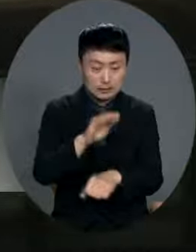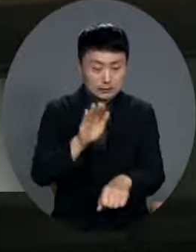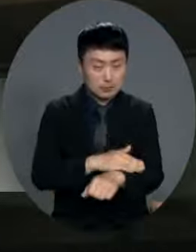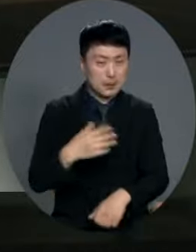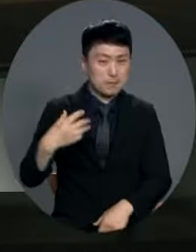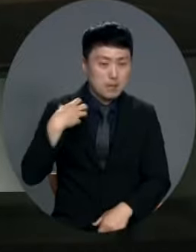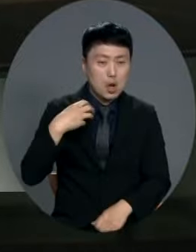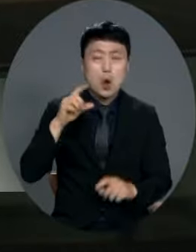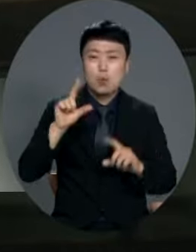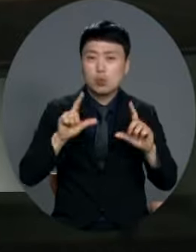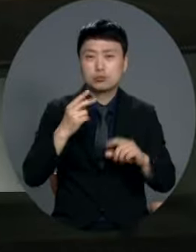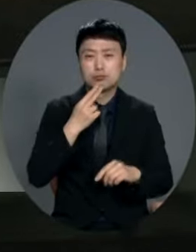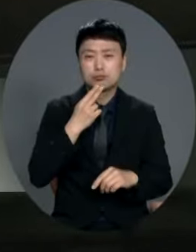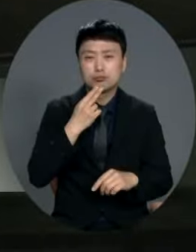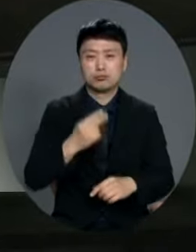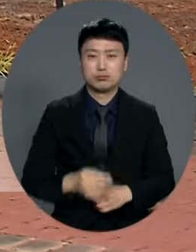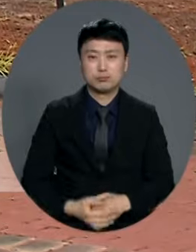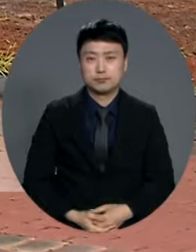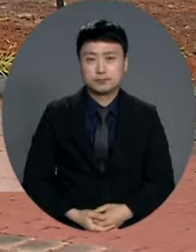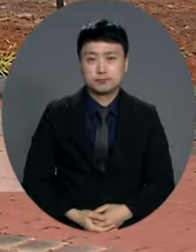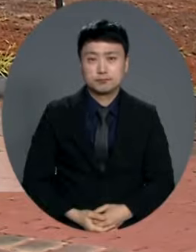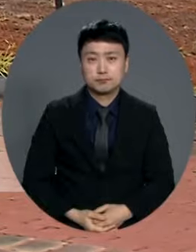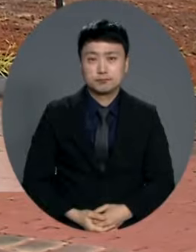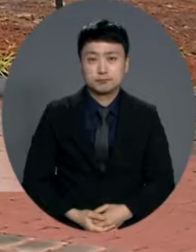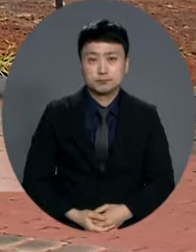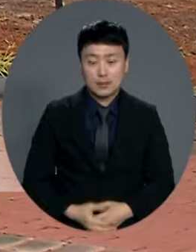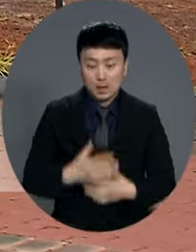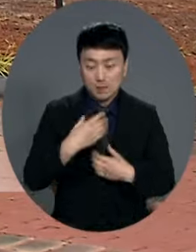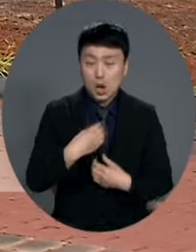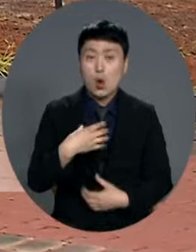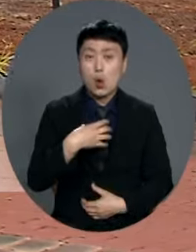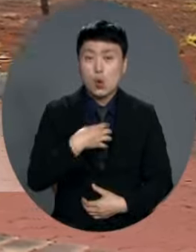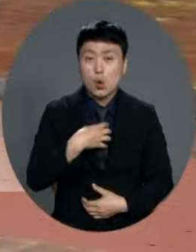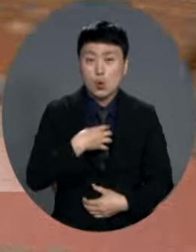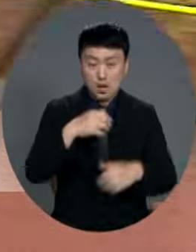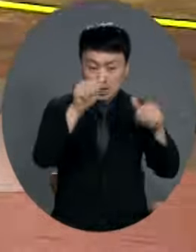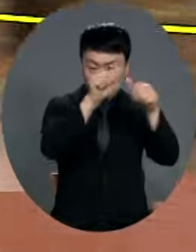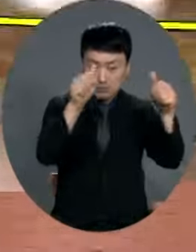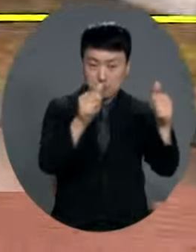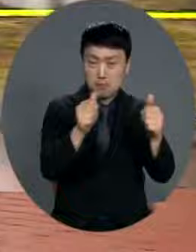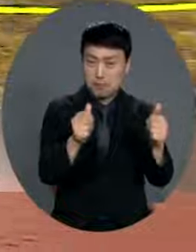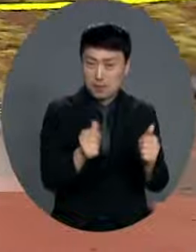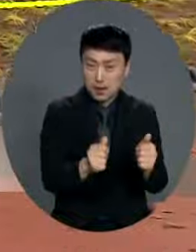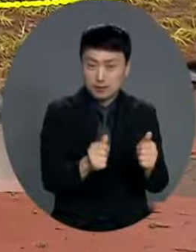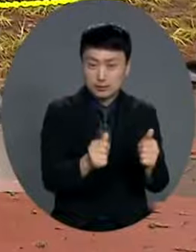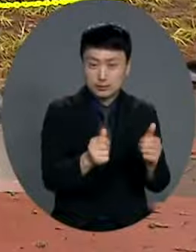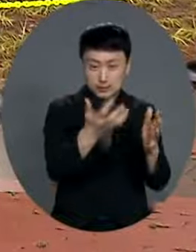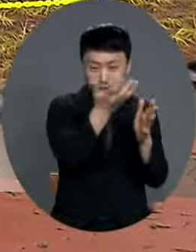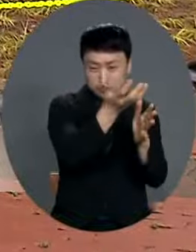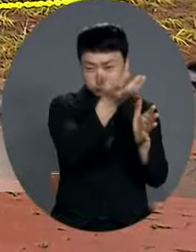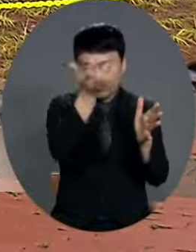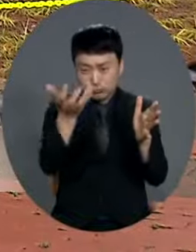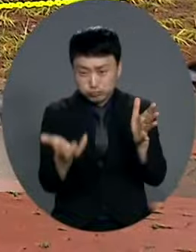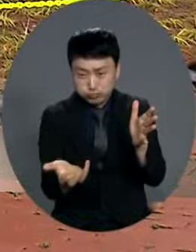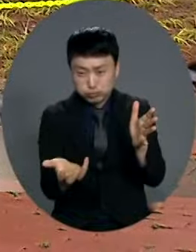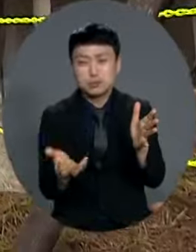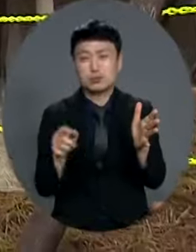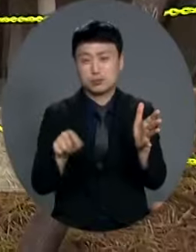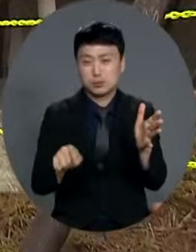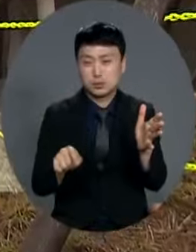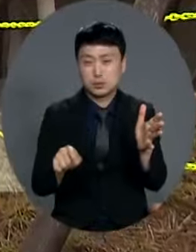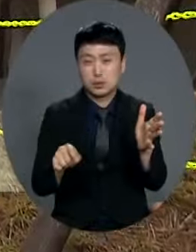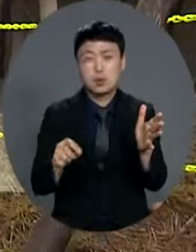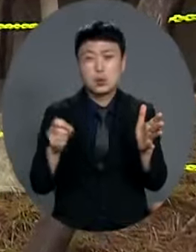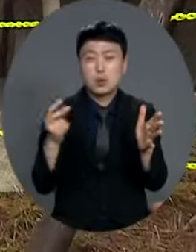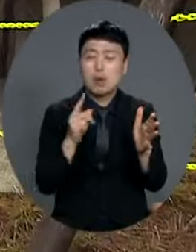자세는 보이지 않고 있습니다 특히 안전상 위험에 설치된 일부 조형물을 받침대 밑으로 내려놓는 등